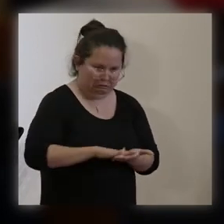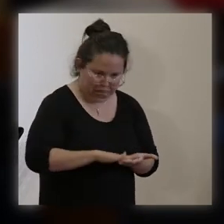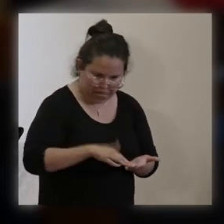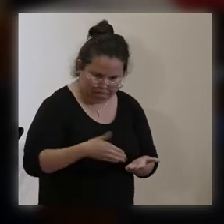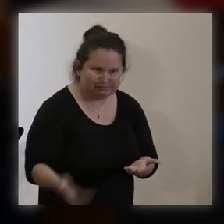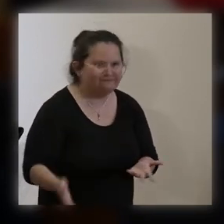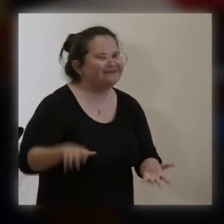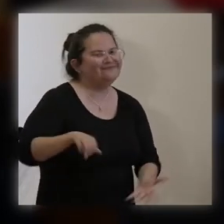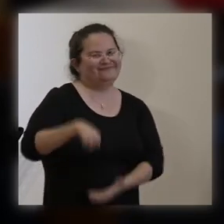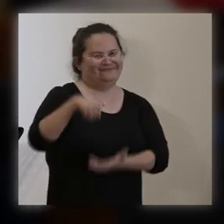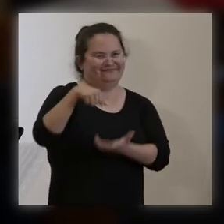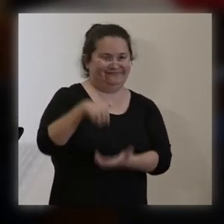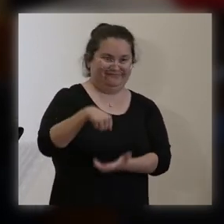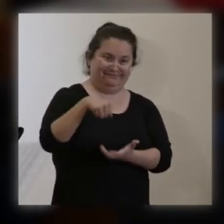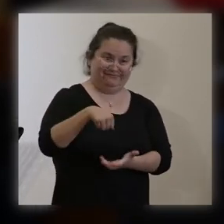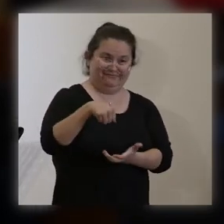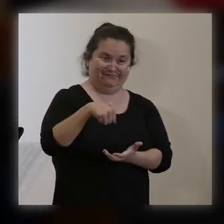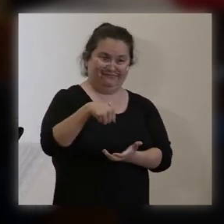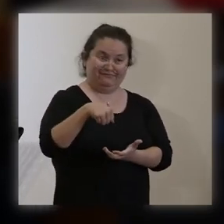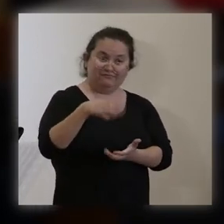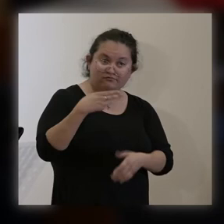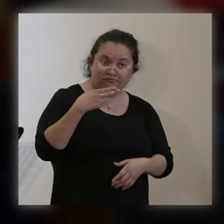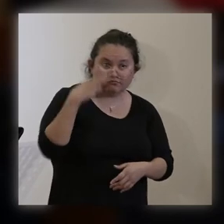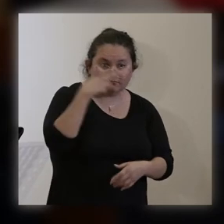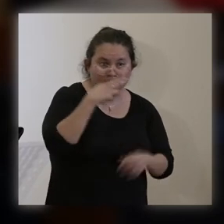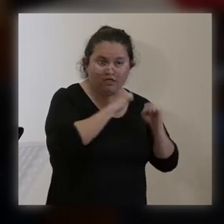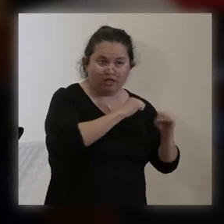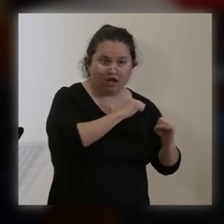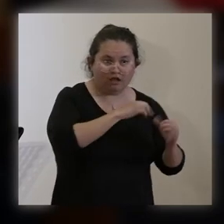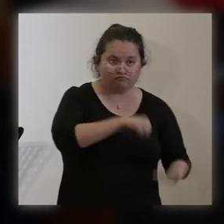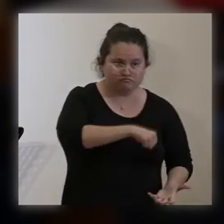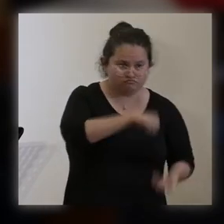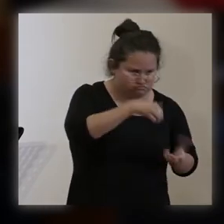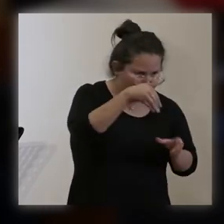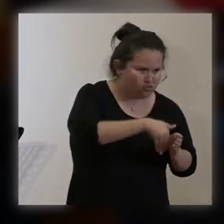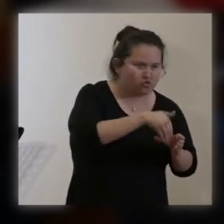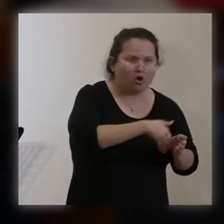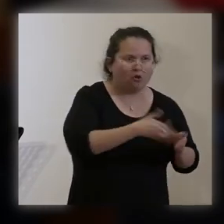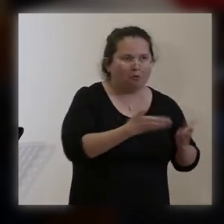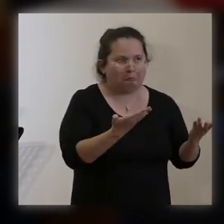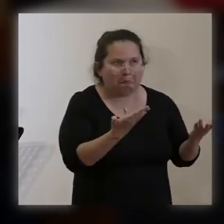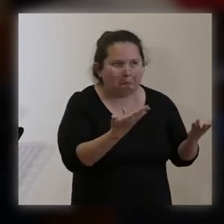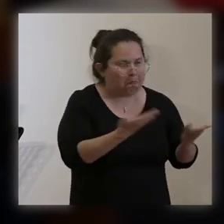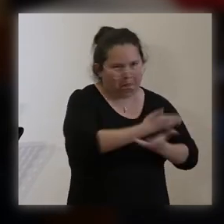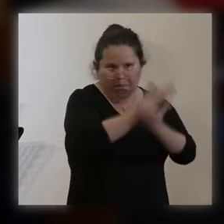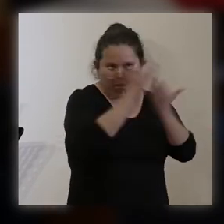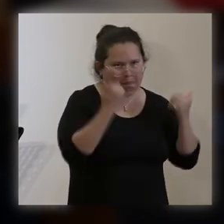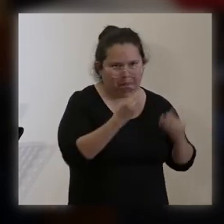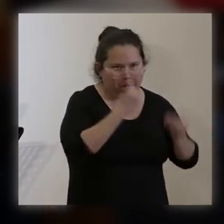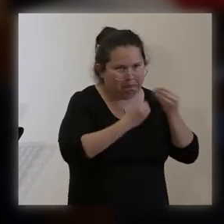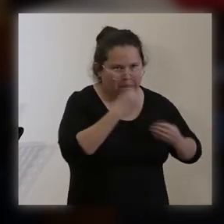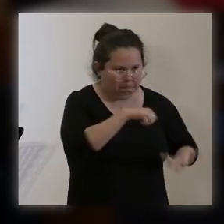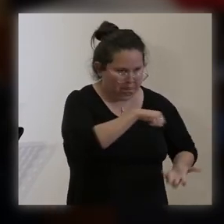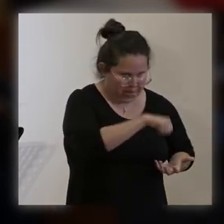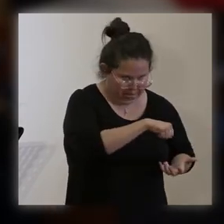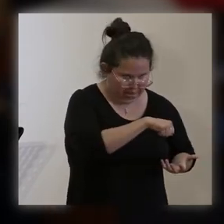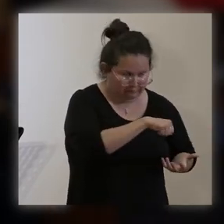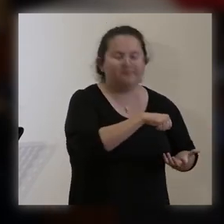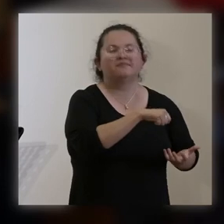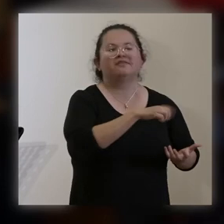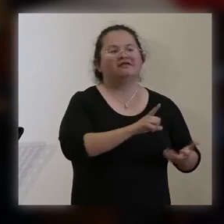L'esclave porte dans sa main un panier de vivres sans que nous ne puissions en préciser la nature exacte. Les femmes de couleur étaient